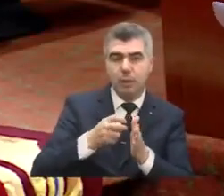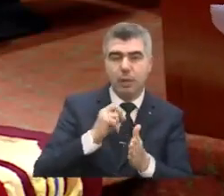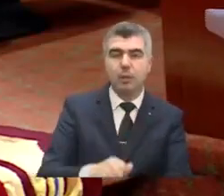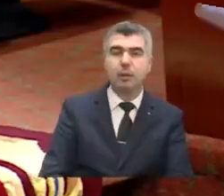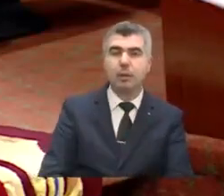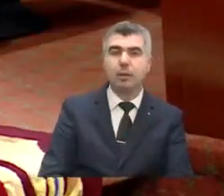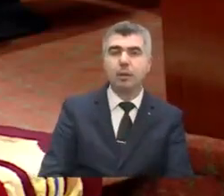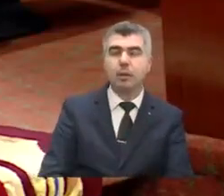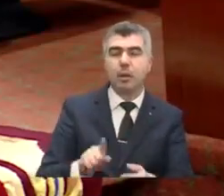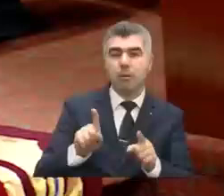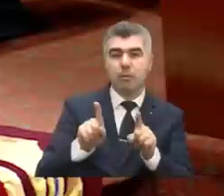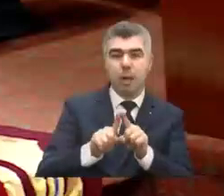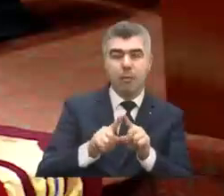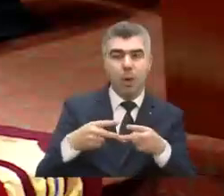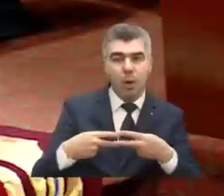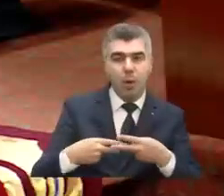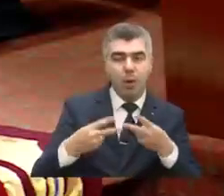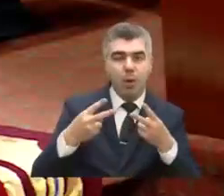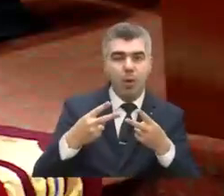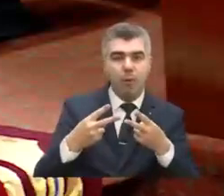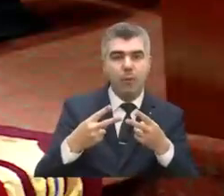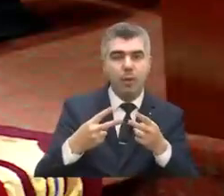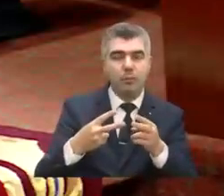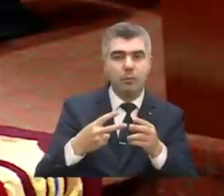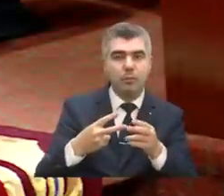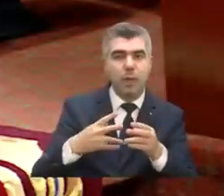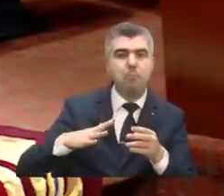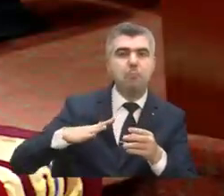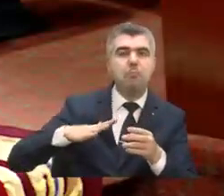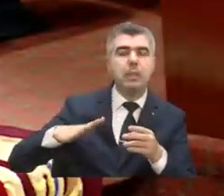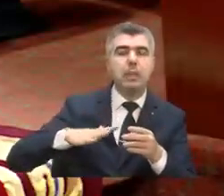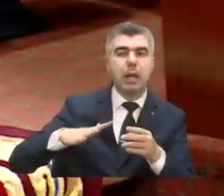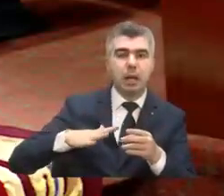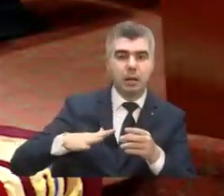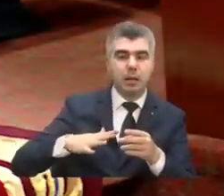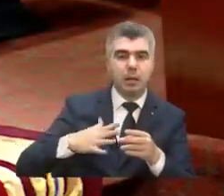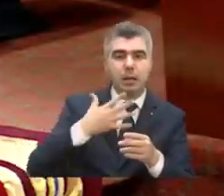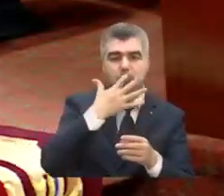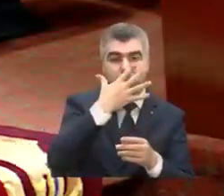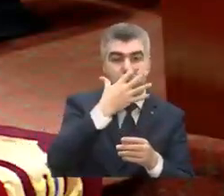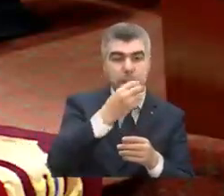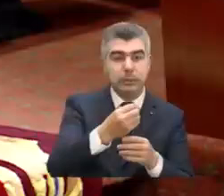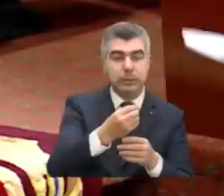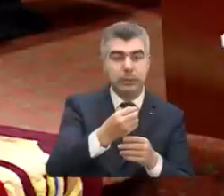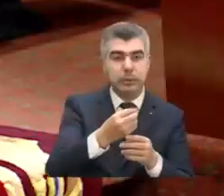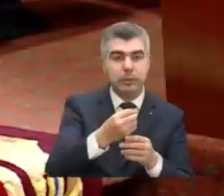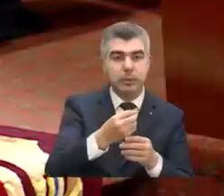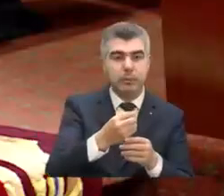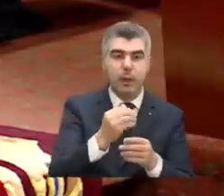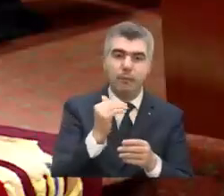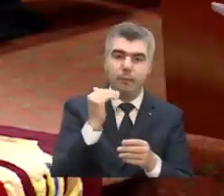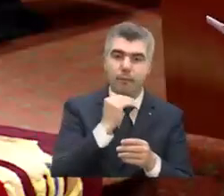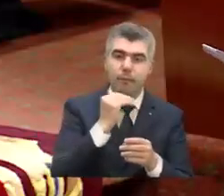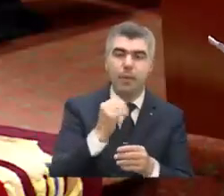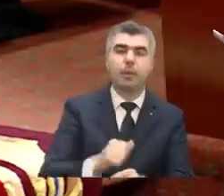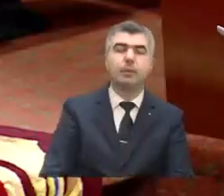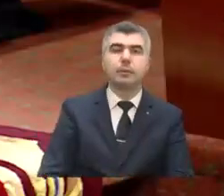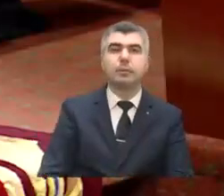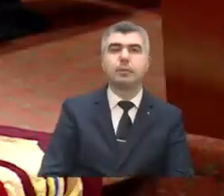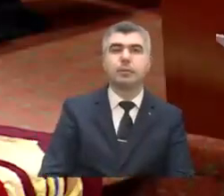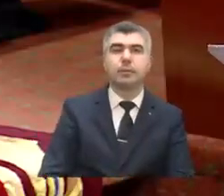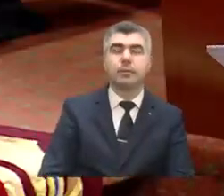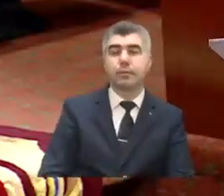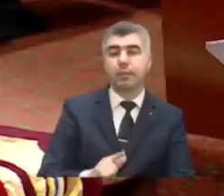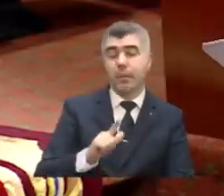الصفقه اللي غادي تعلن ديال القطارات ما بين المدن او القطارات المكوكيه يعني ل تي انغ ولا ل اللي غادي